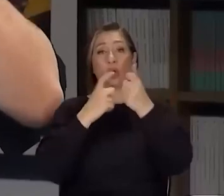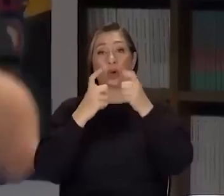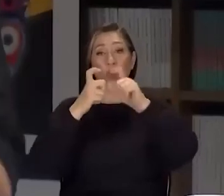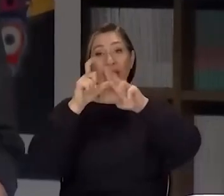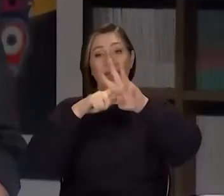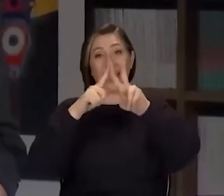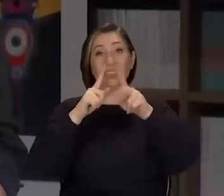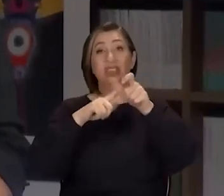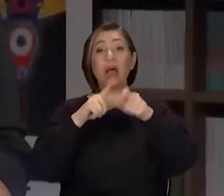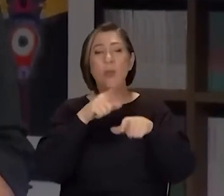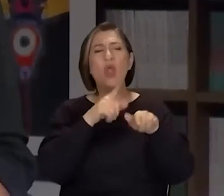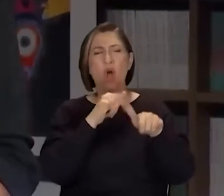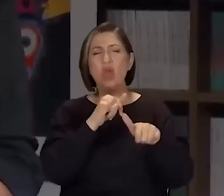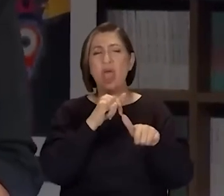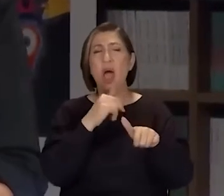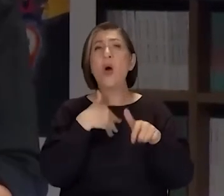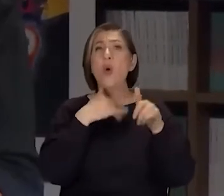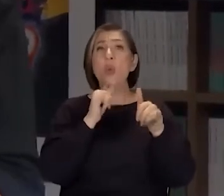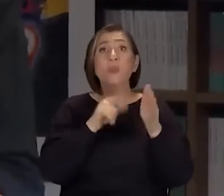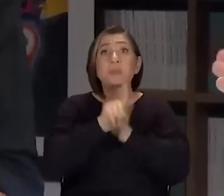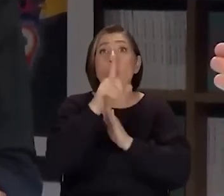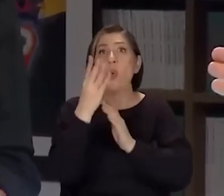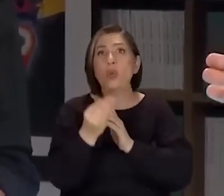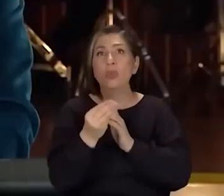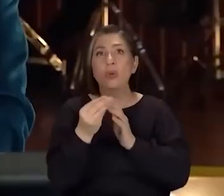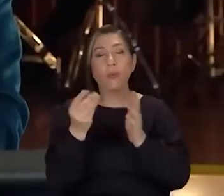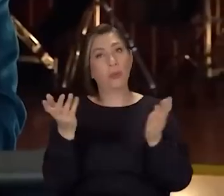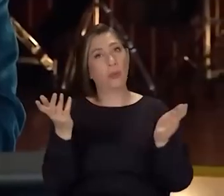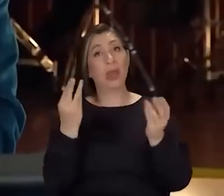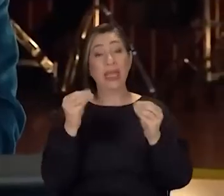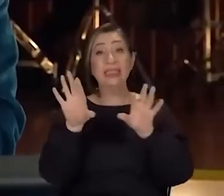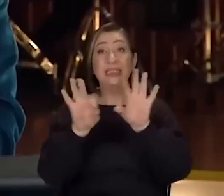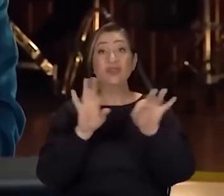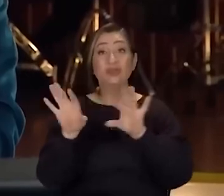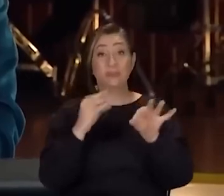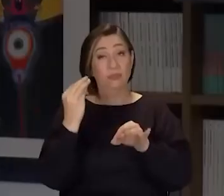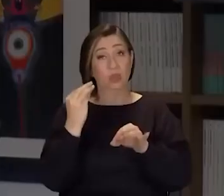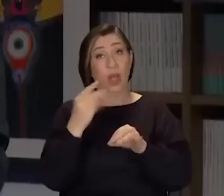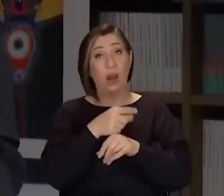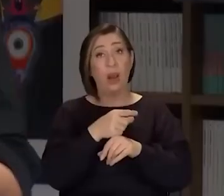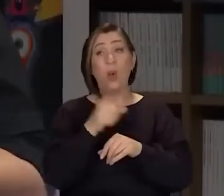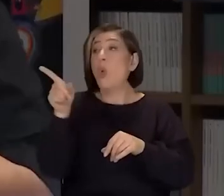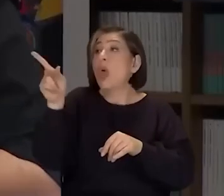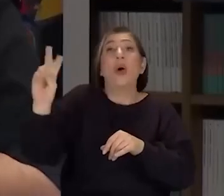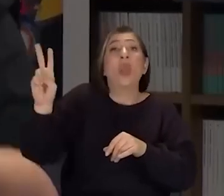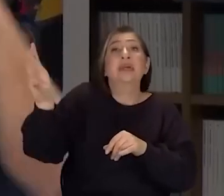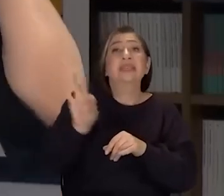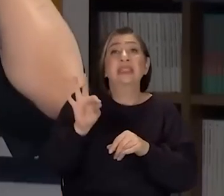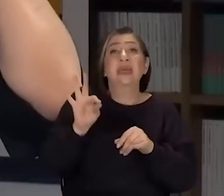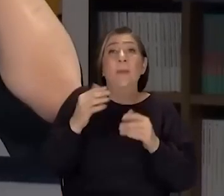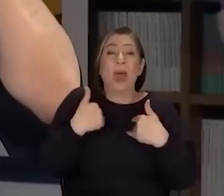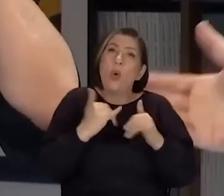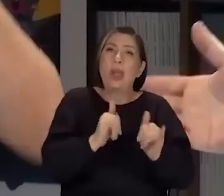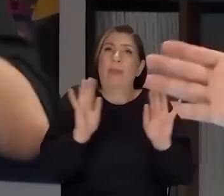Çağla bunda oyna bu olur dedi ve ben oynadım, oldu. Evet, çok iyi seçimler. Evet. Yani ya bir... onlar seçti, ben oynadım